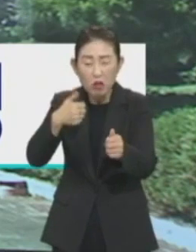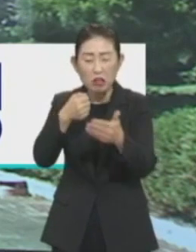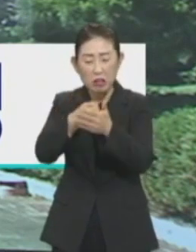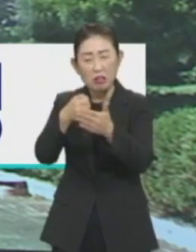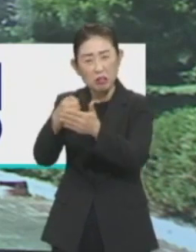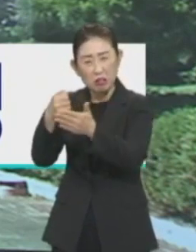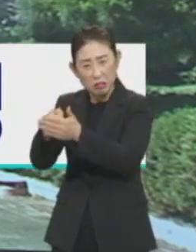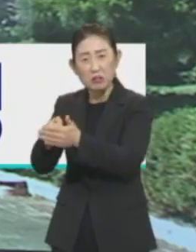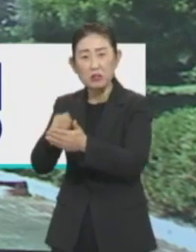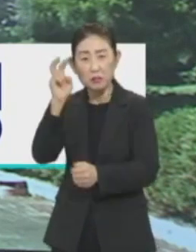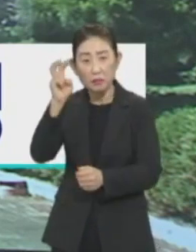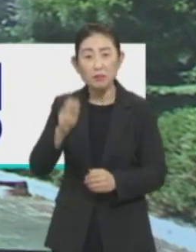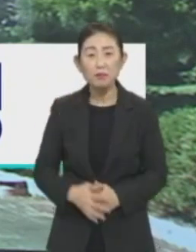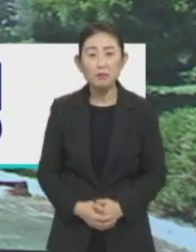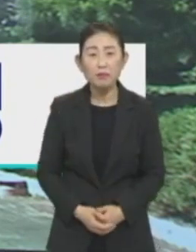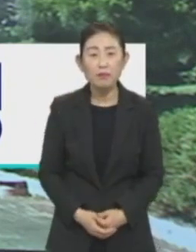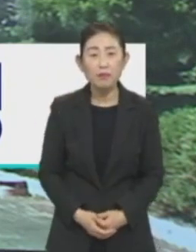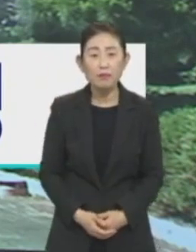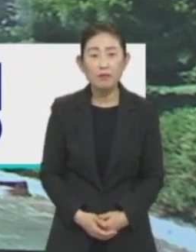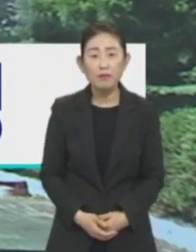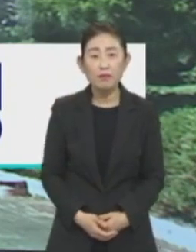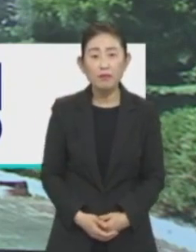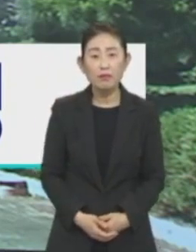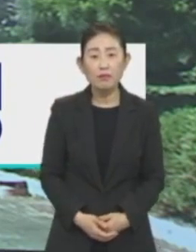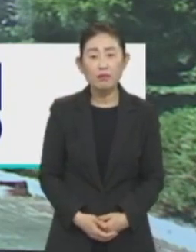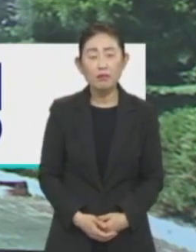대부분 드러날 전망입니다 김철진